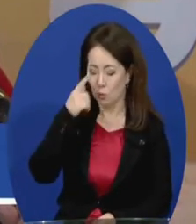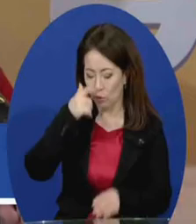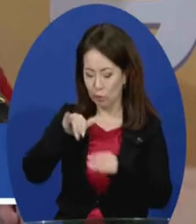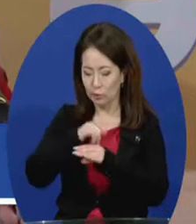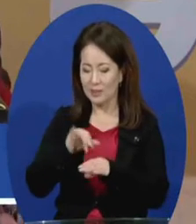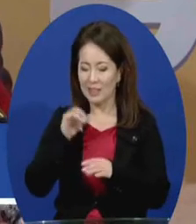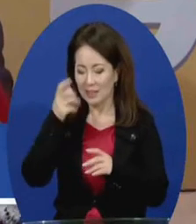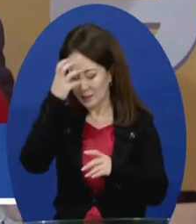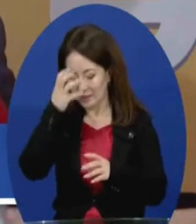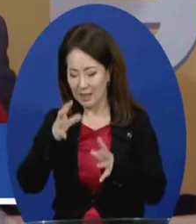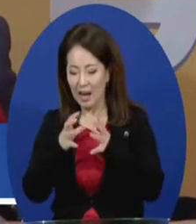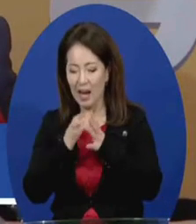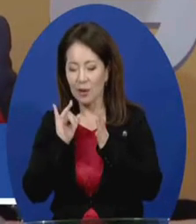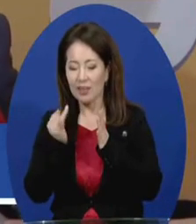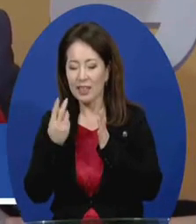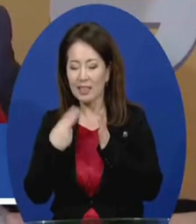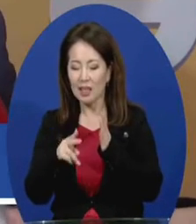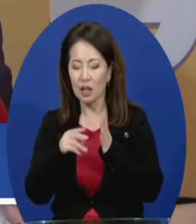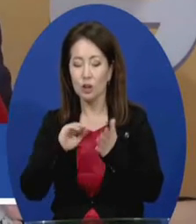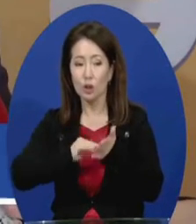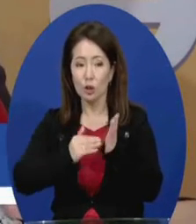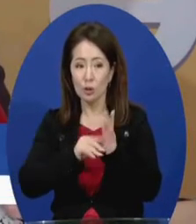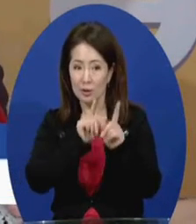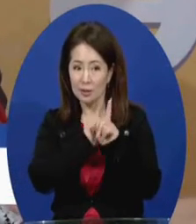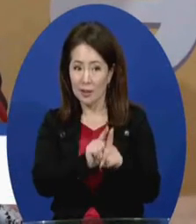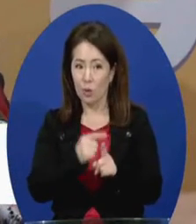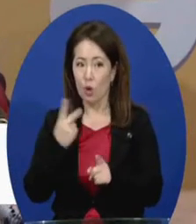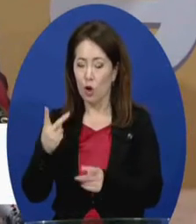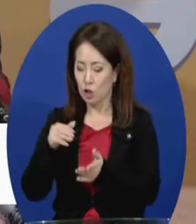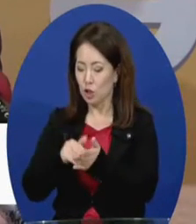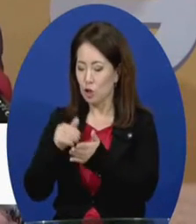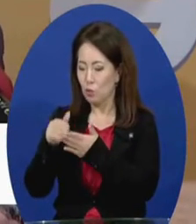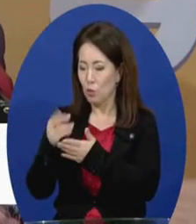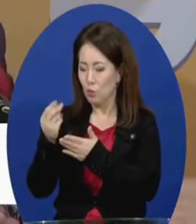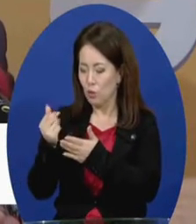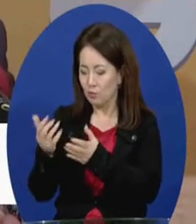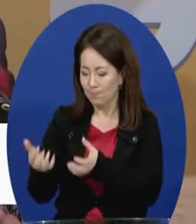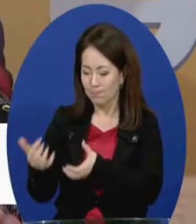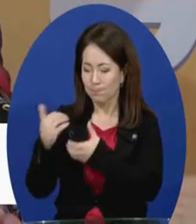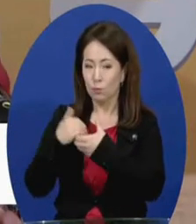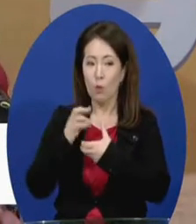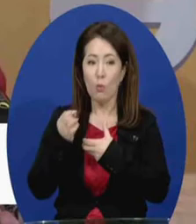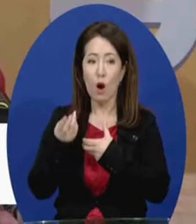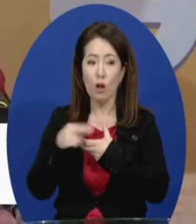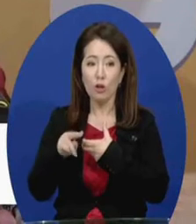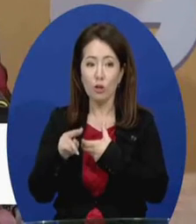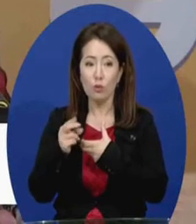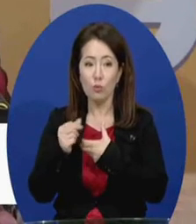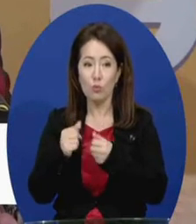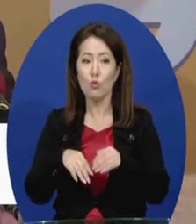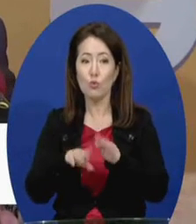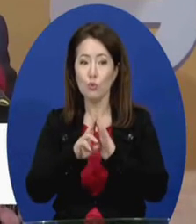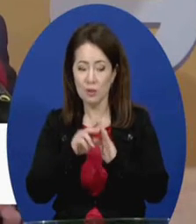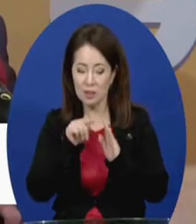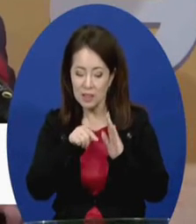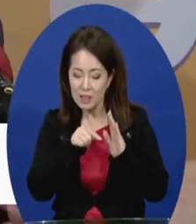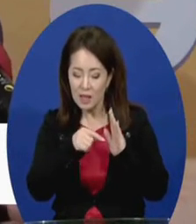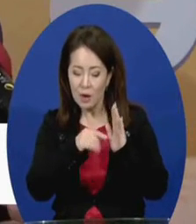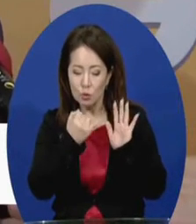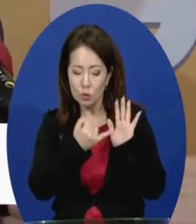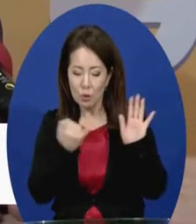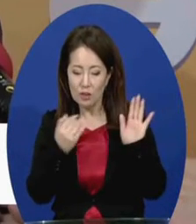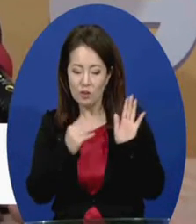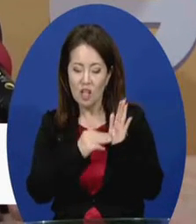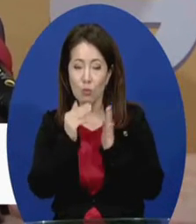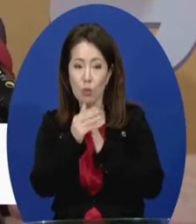найдын цогц хөт одоо төлөвлөгөөний хүрээнд 2 их төр бөмбөртлөх одоо бондынхоо эхний транж буюу эхний хэсэг болох